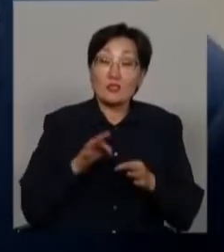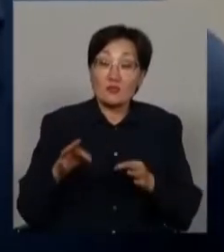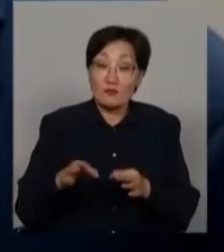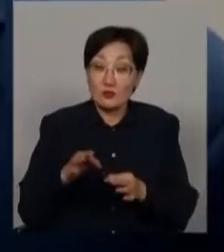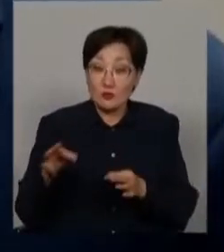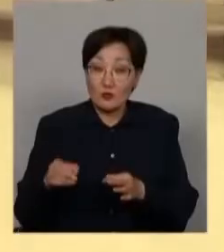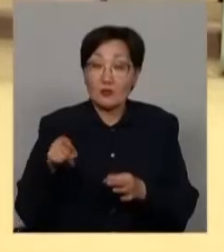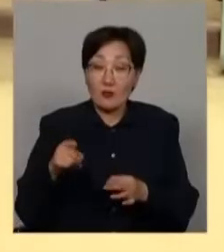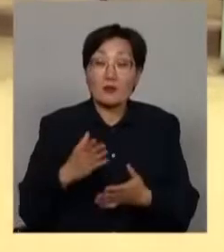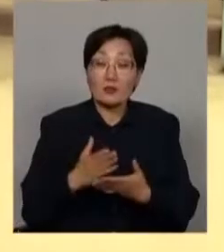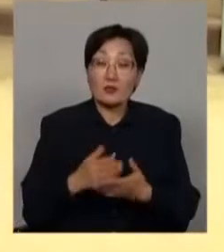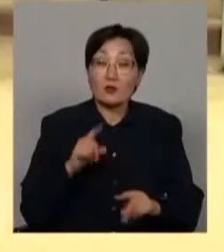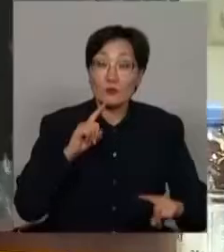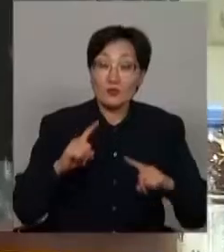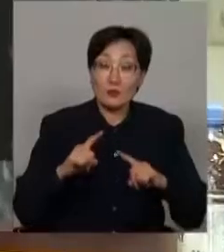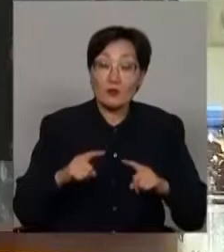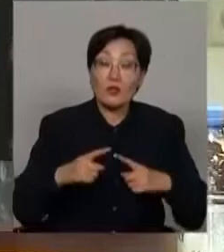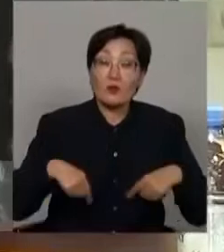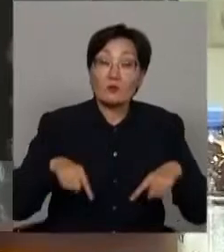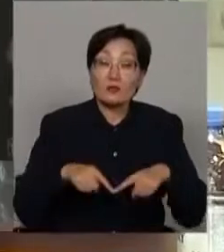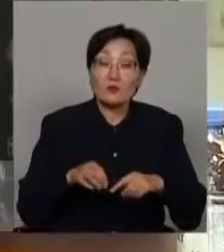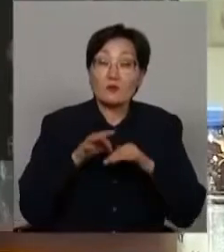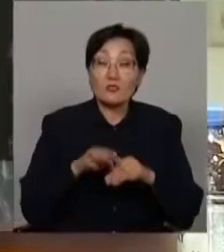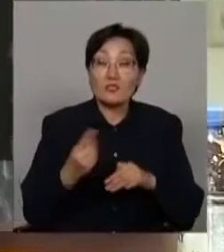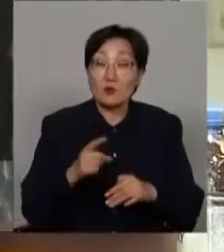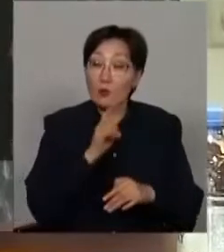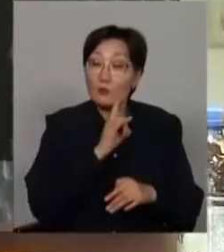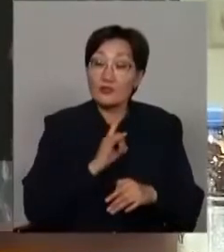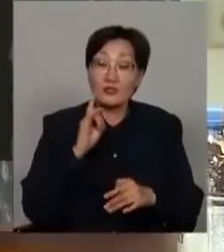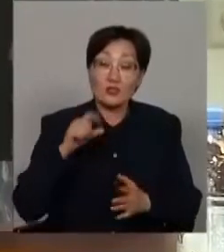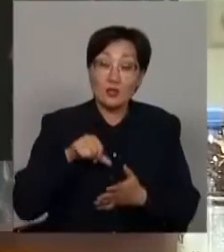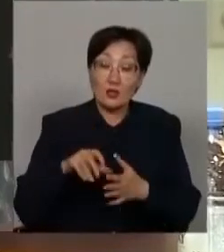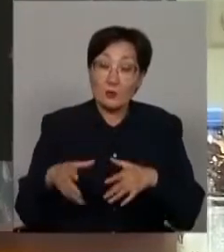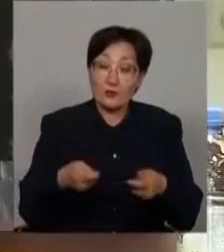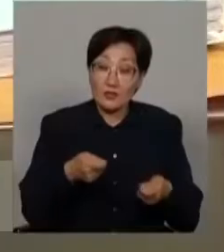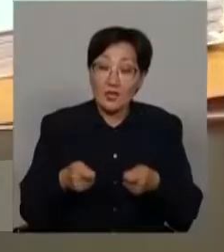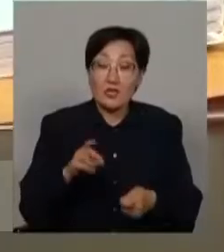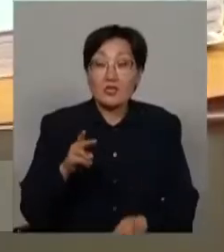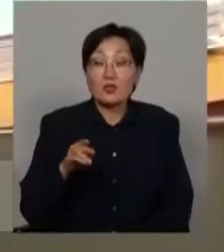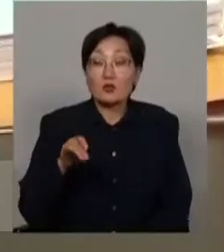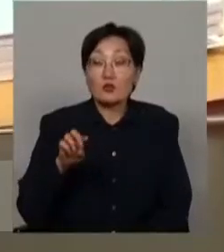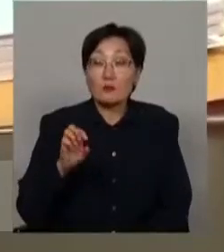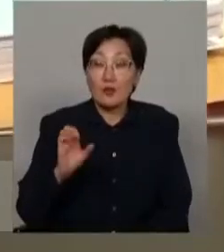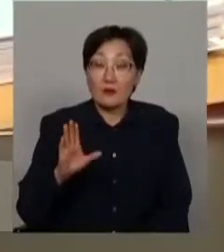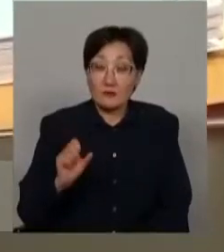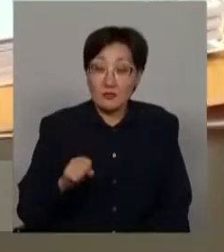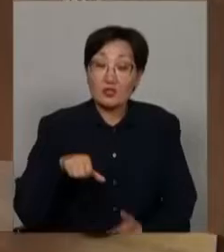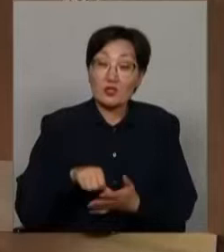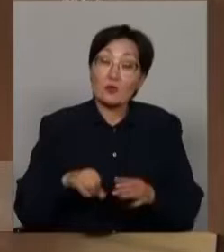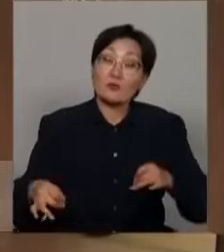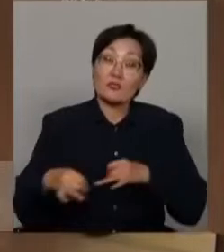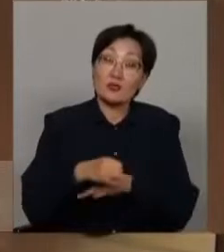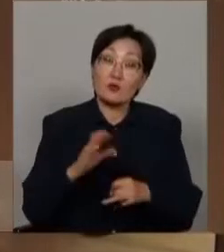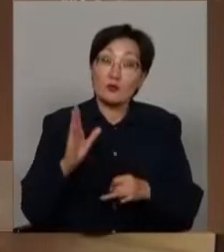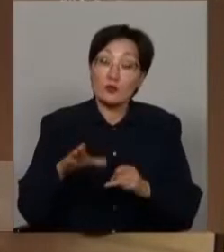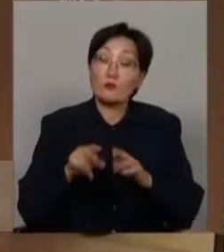там работает заседание комитета прошло в штабе еще одна женщина кандидатов президенты Салтанат турсунбековы участники обсудили